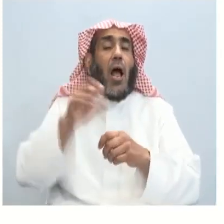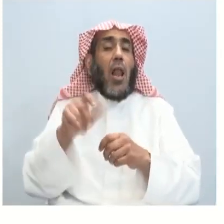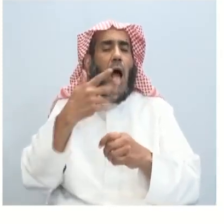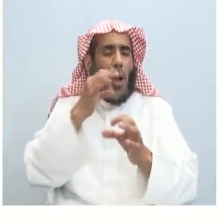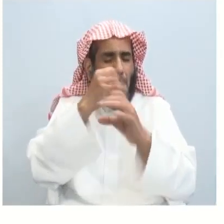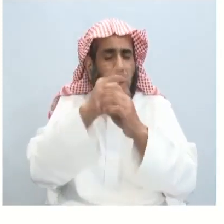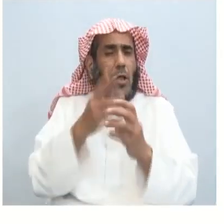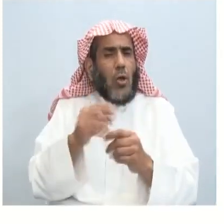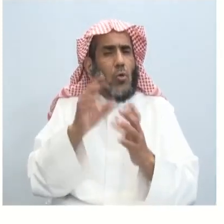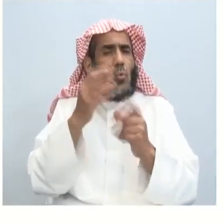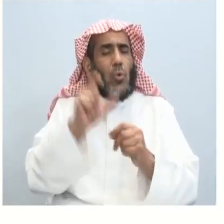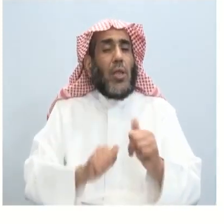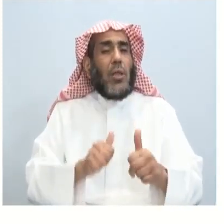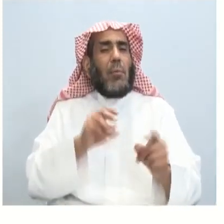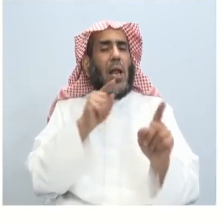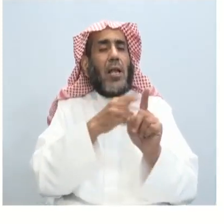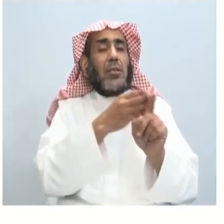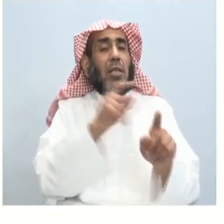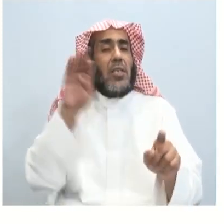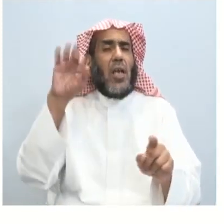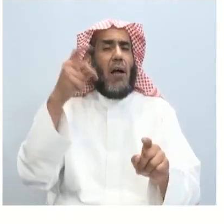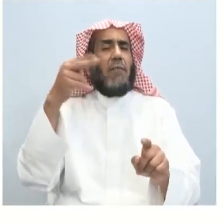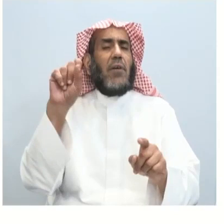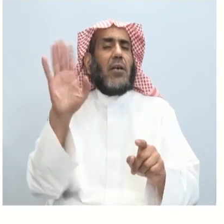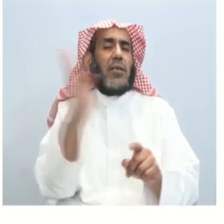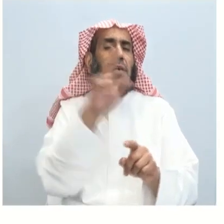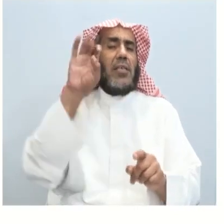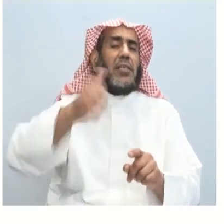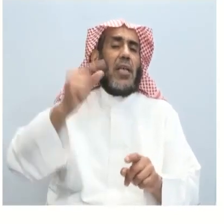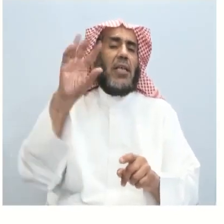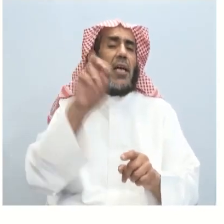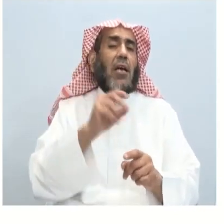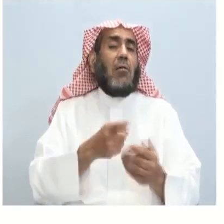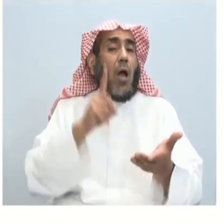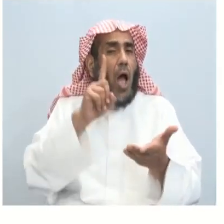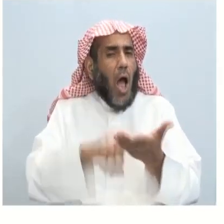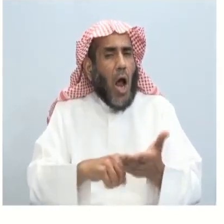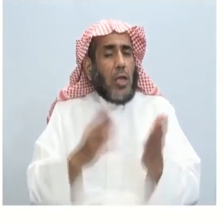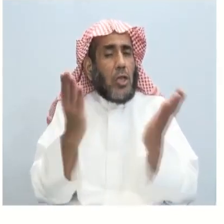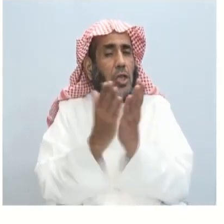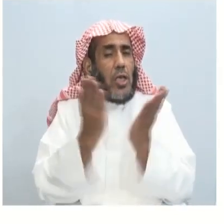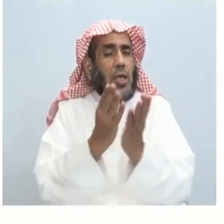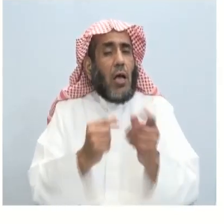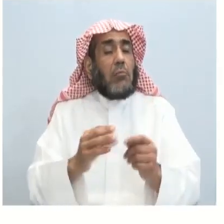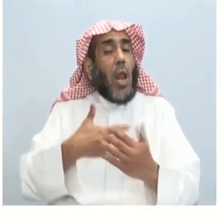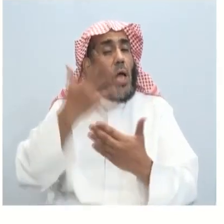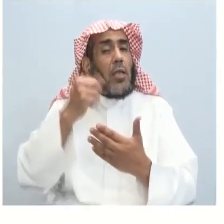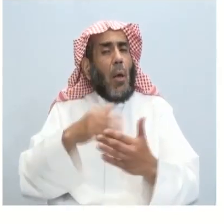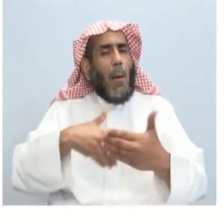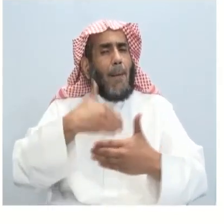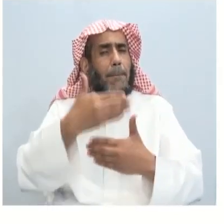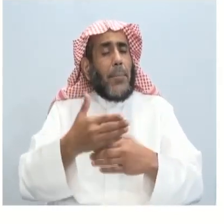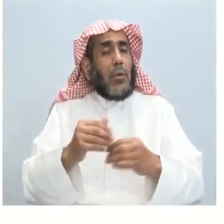تتلمذ على يد استاذه جعفر الصادق اكدت الدراسات الحديثه بعد